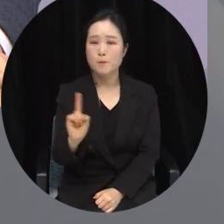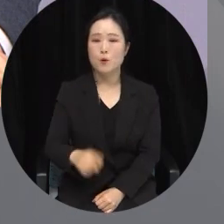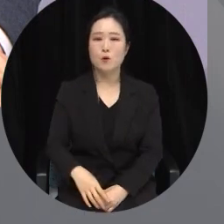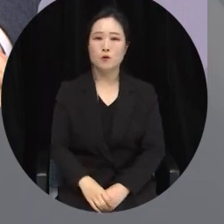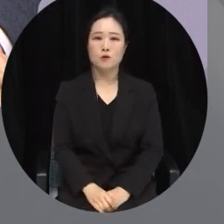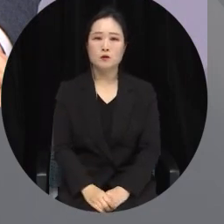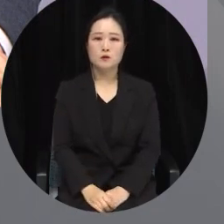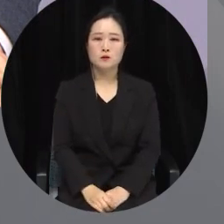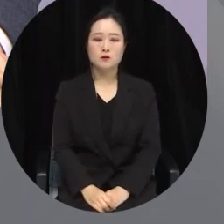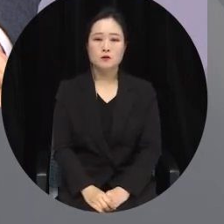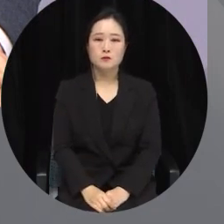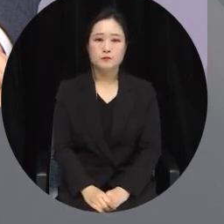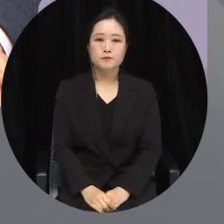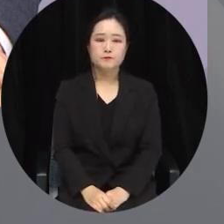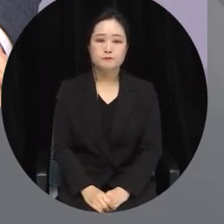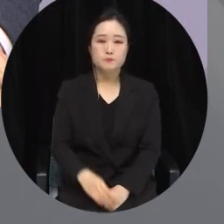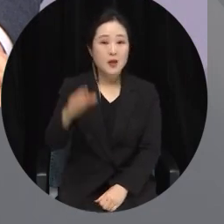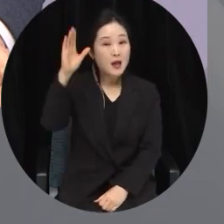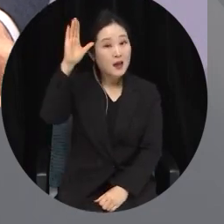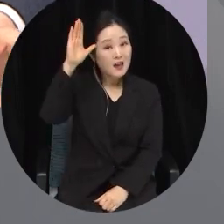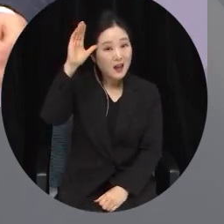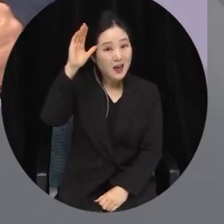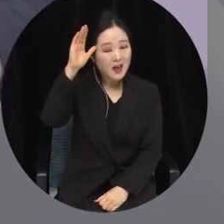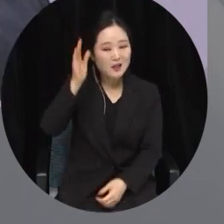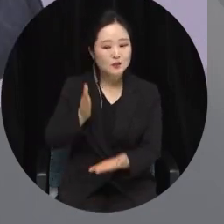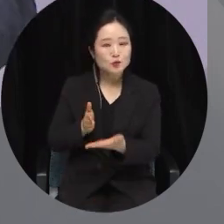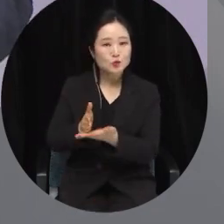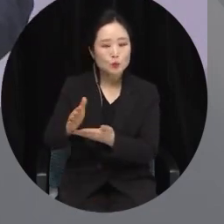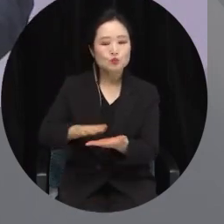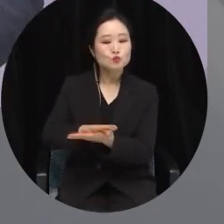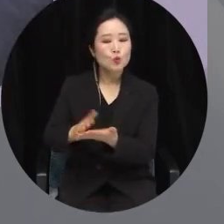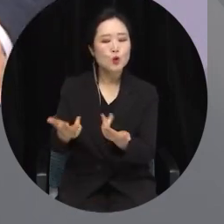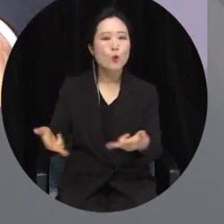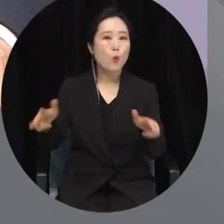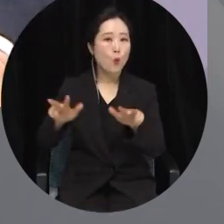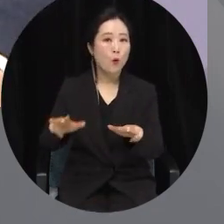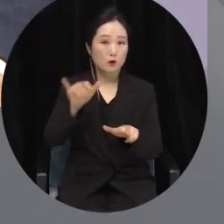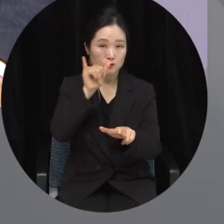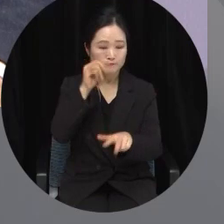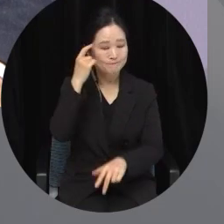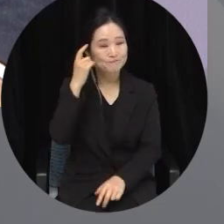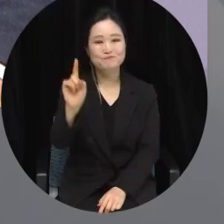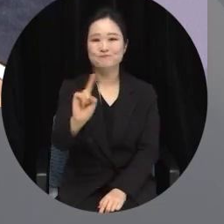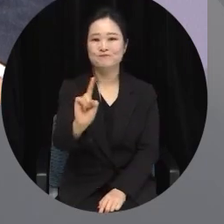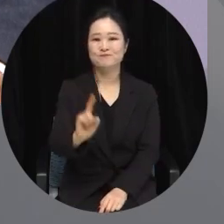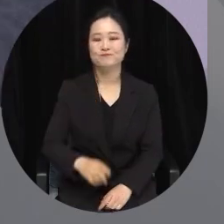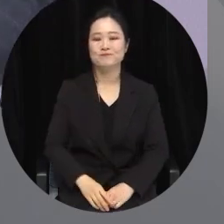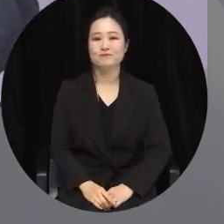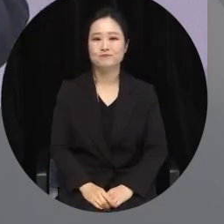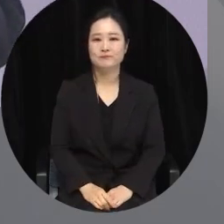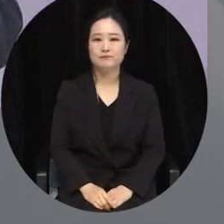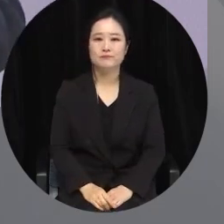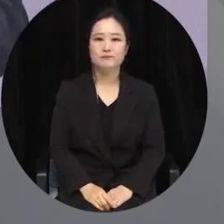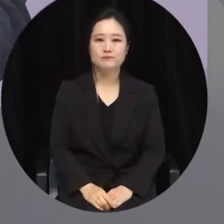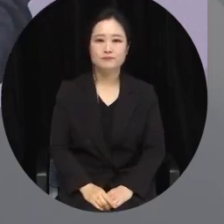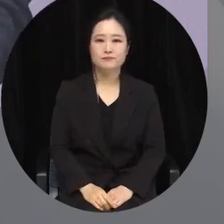애완견, 반려견 이 놀이공원 어떻게 생각하십니까? 네, 이영선 후보 답변